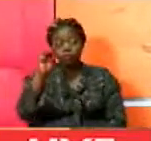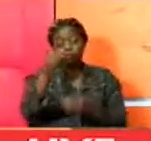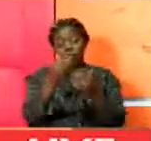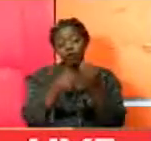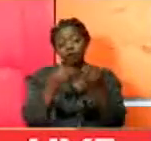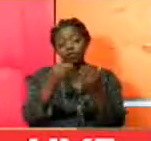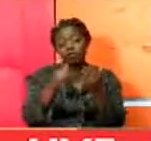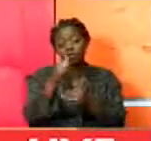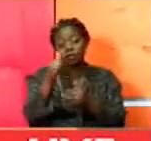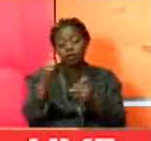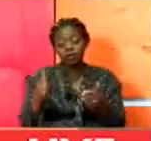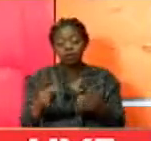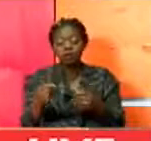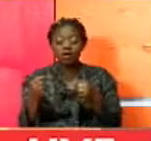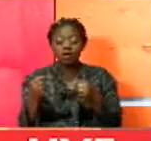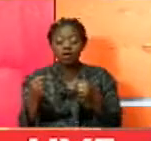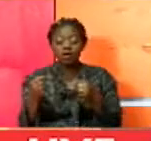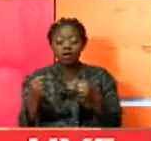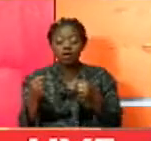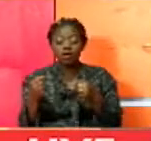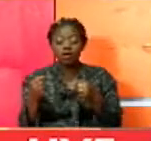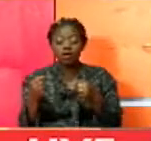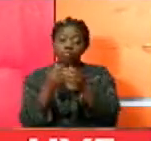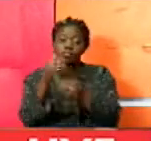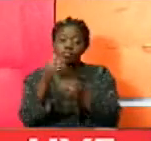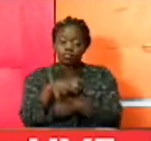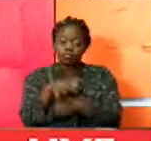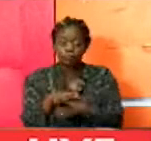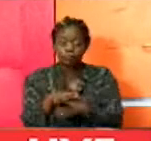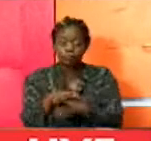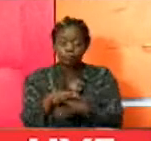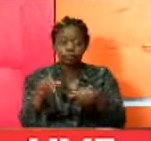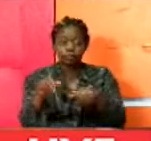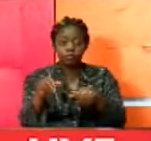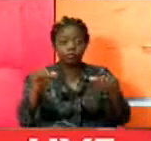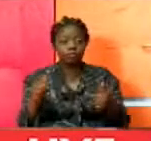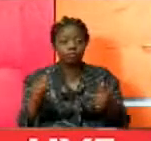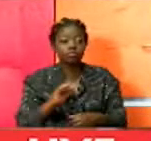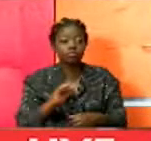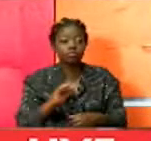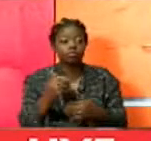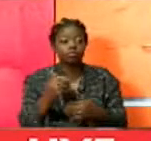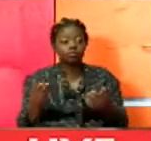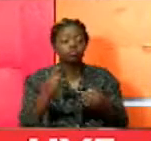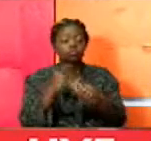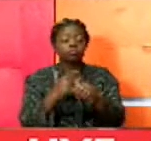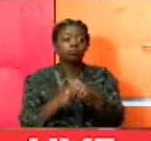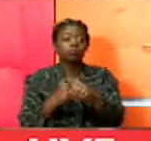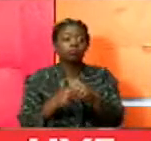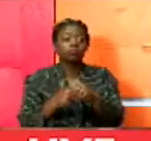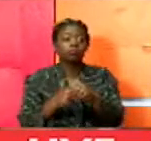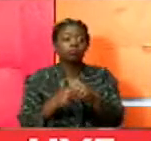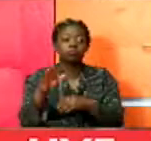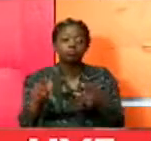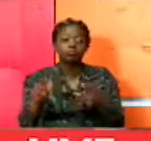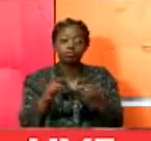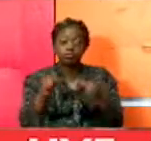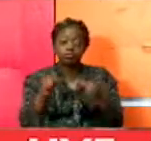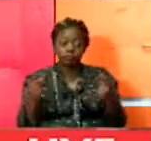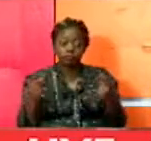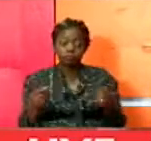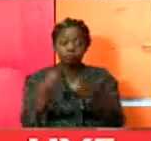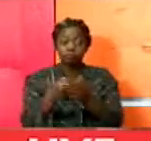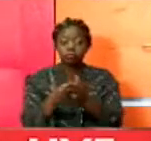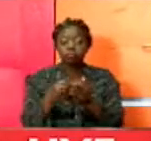n'ebirala boogeredde abakulembeze baabwe ebisongovu. Fe abasinga oteekamu obudde obungi, fe abasinga oteekamu